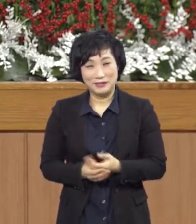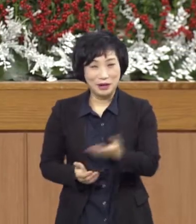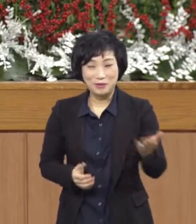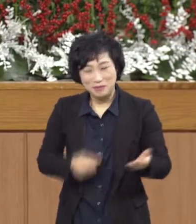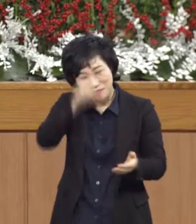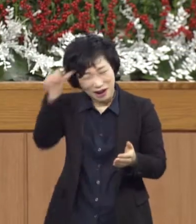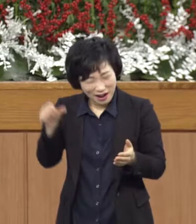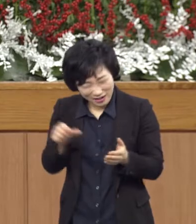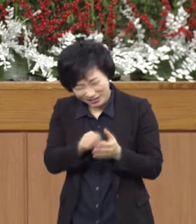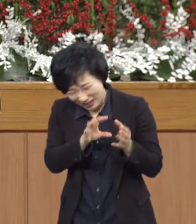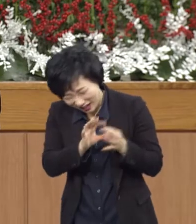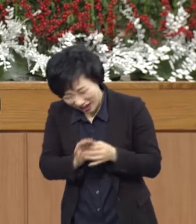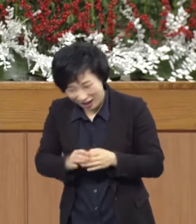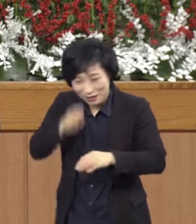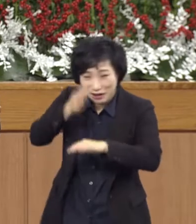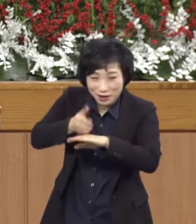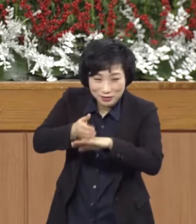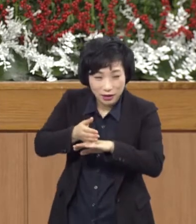평생 감사한들